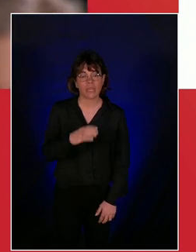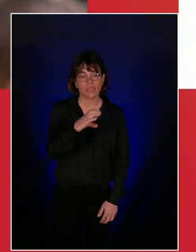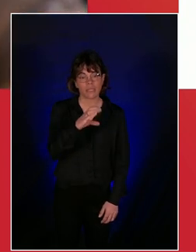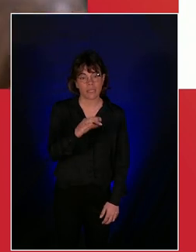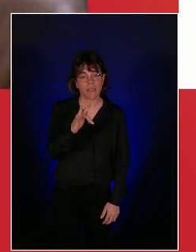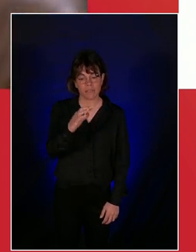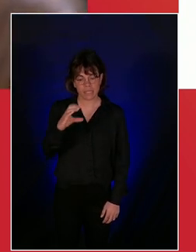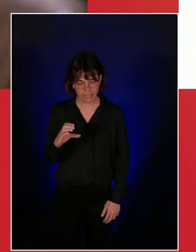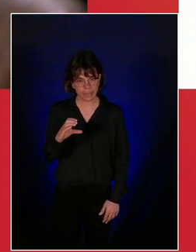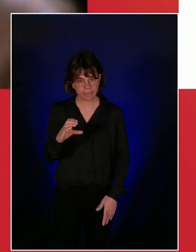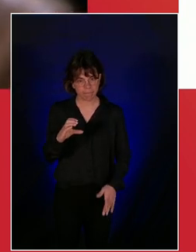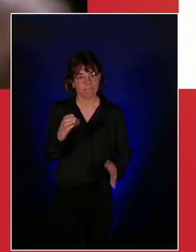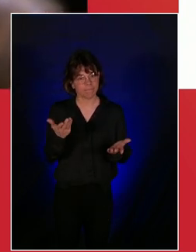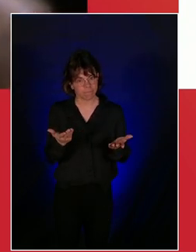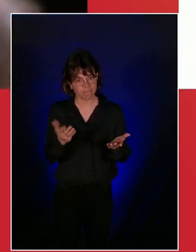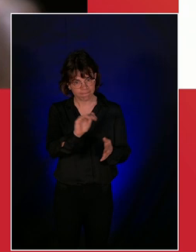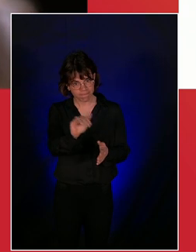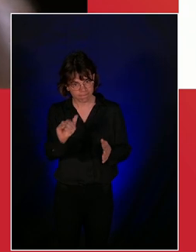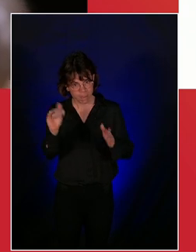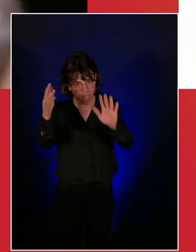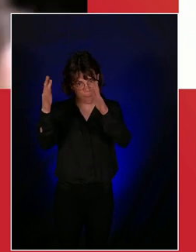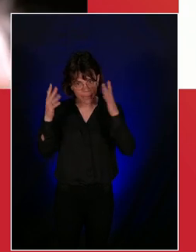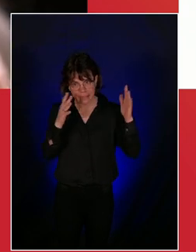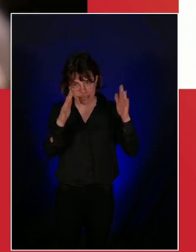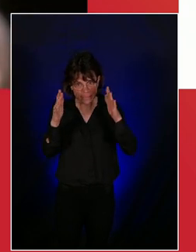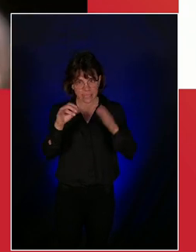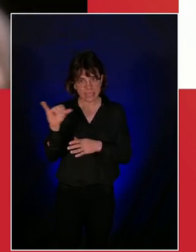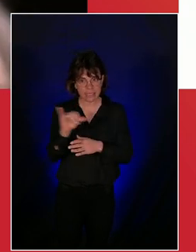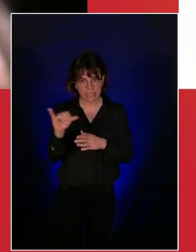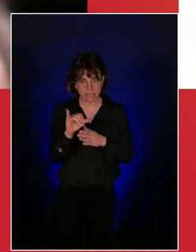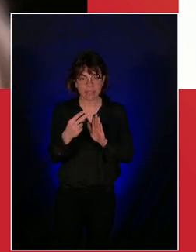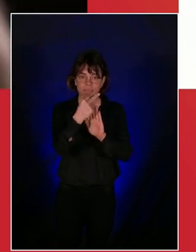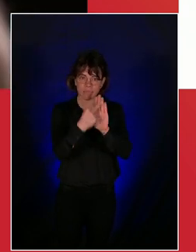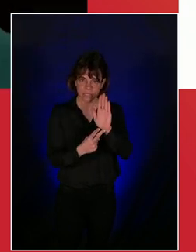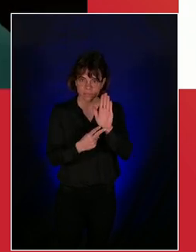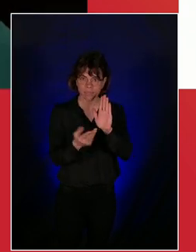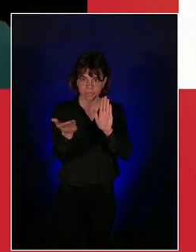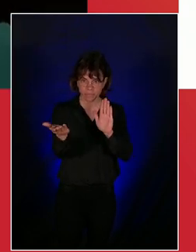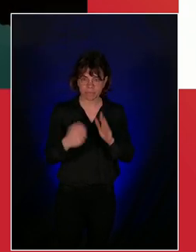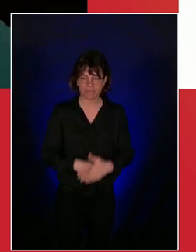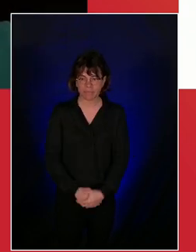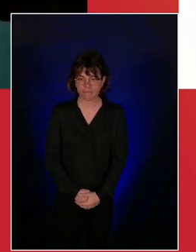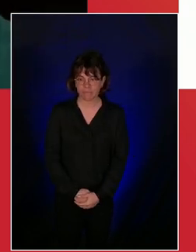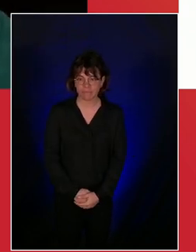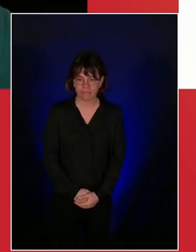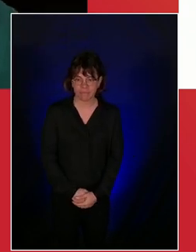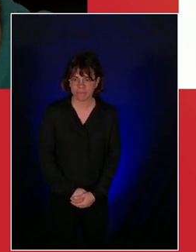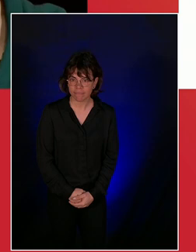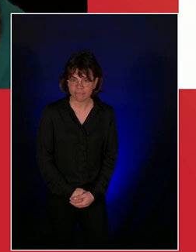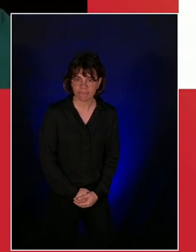je vous demande d'applaudir Sabine Alexis, Nathalie